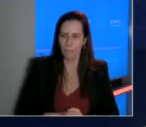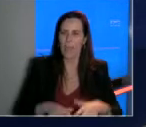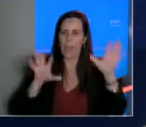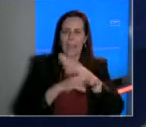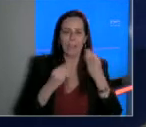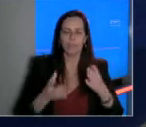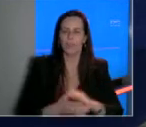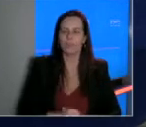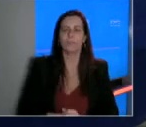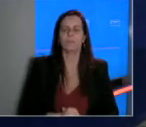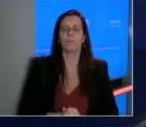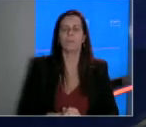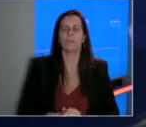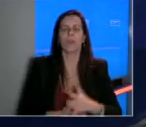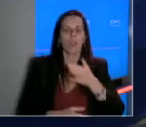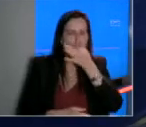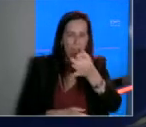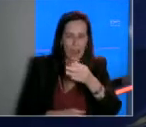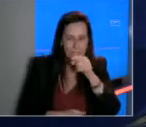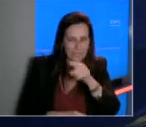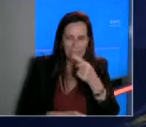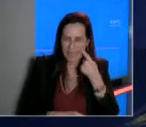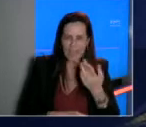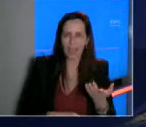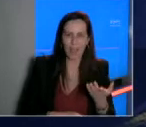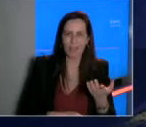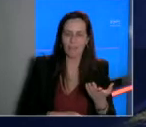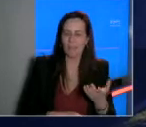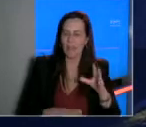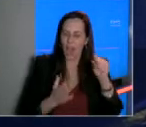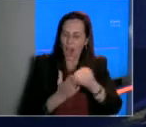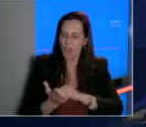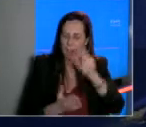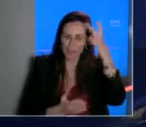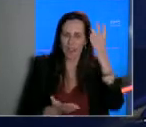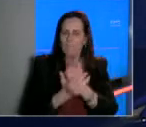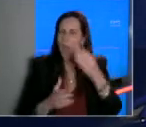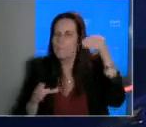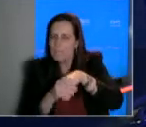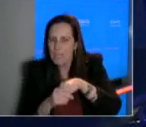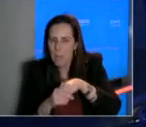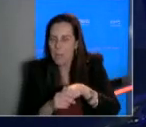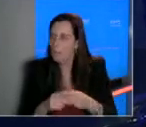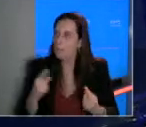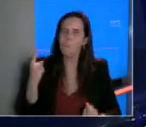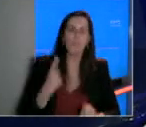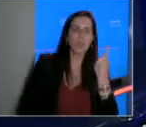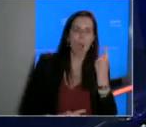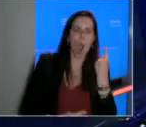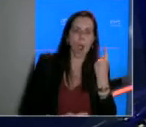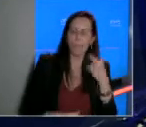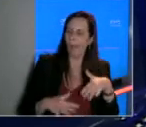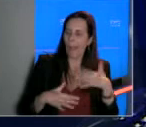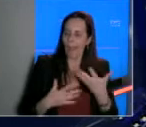לך ולכל הצופים. תראה, בוא נתחיל עם השאלה הכי ברורה. זה נראה כאילו המשותפת כבר בפנים. ופתאום, אתה יודע,